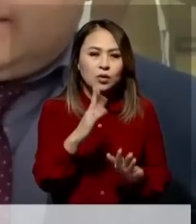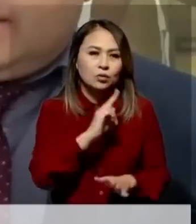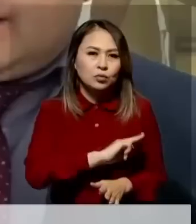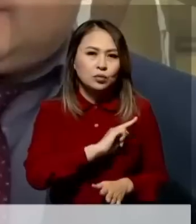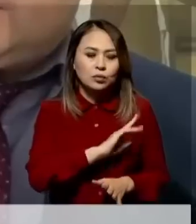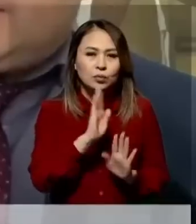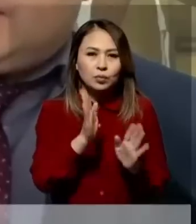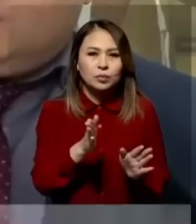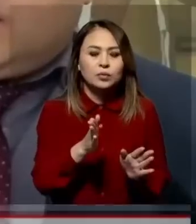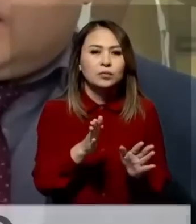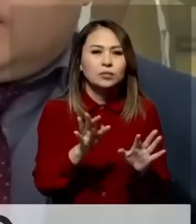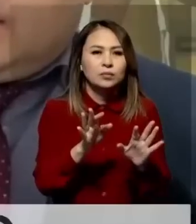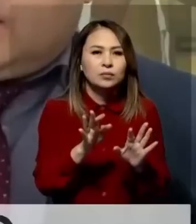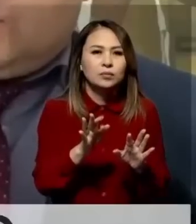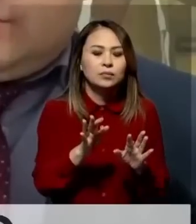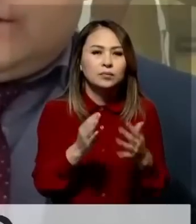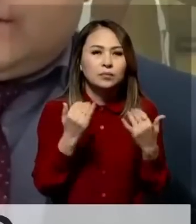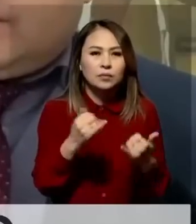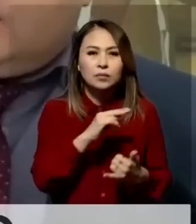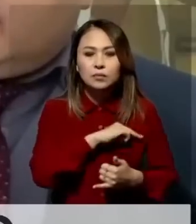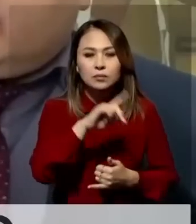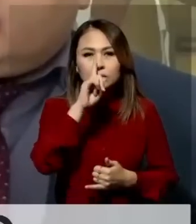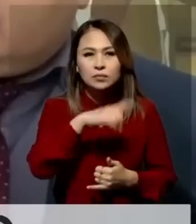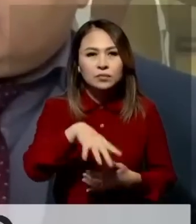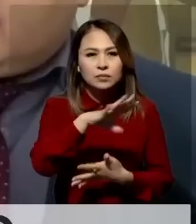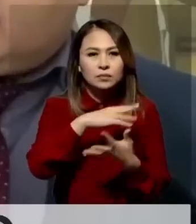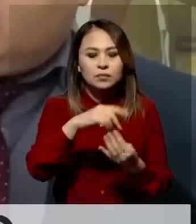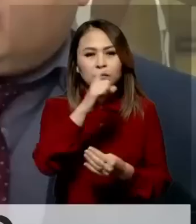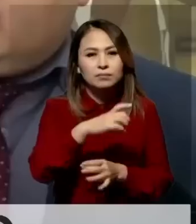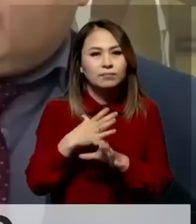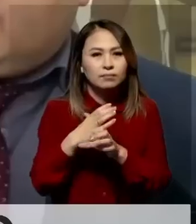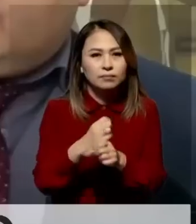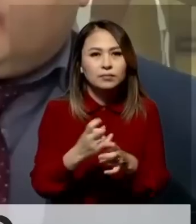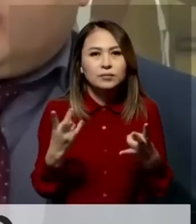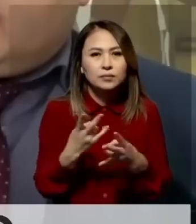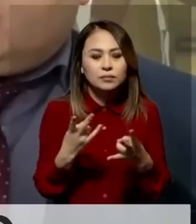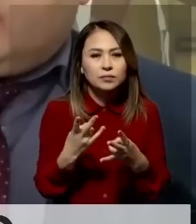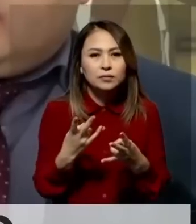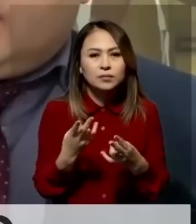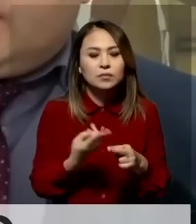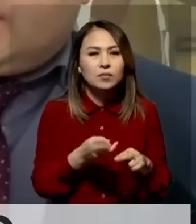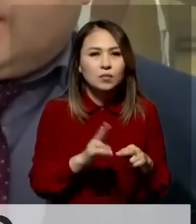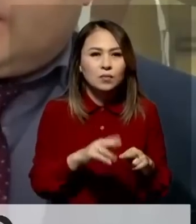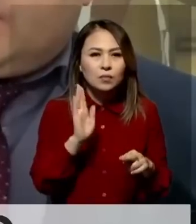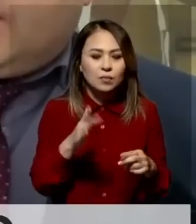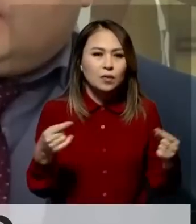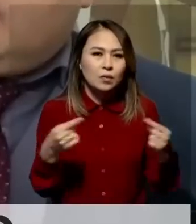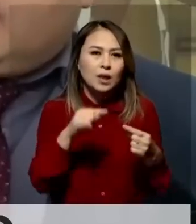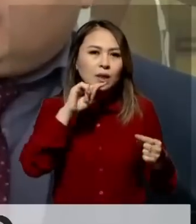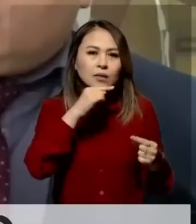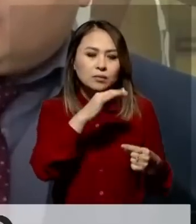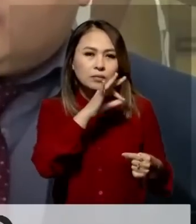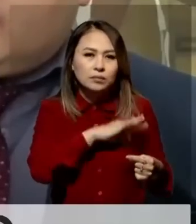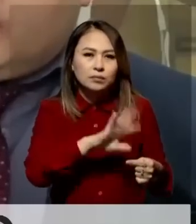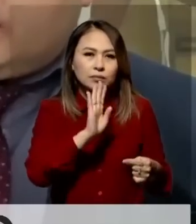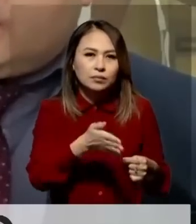бізде. Реалды жағдай сондай. Ал жұмыс істемейтін адамдардың барлығын қысқарту керек деп есептеймін. Сол кезде белгілі дәрежеде экономикалық тиімділікке